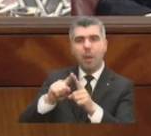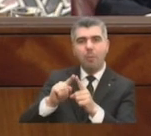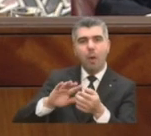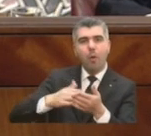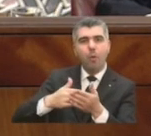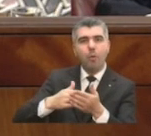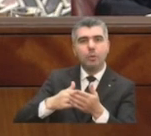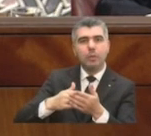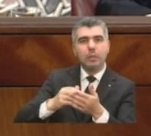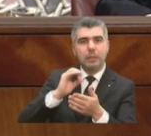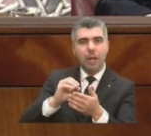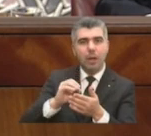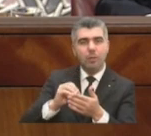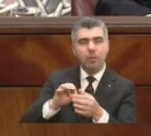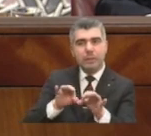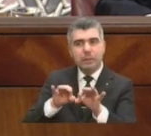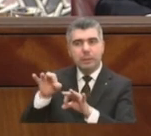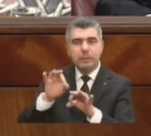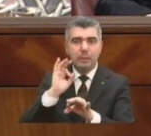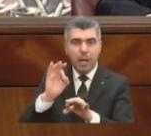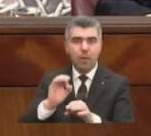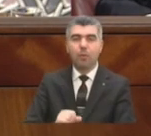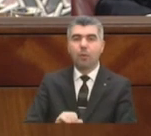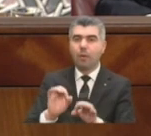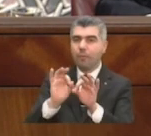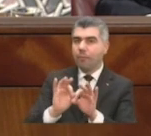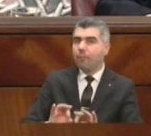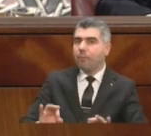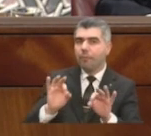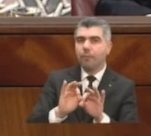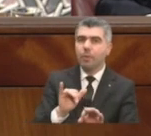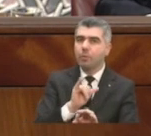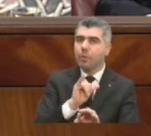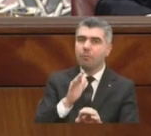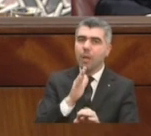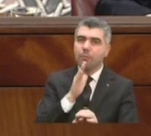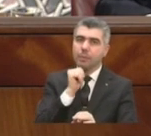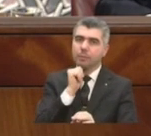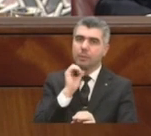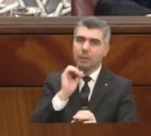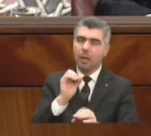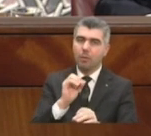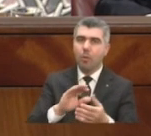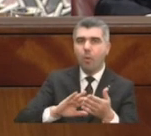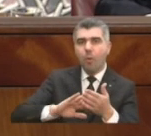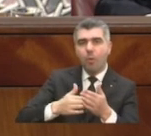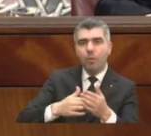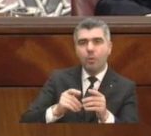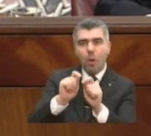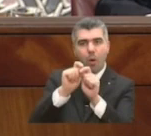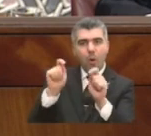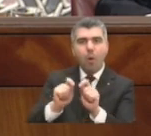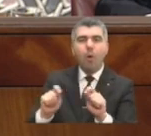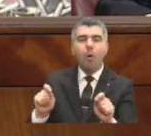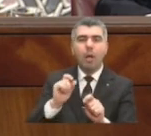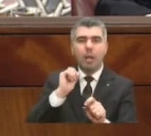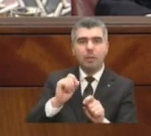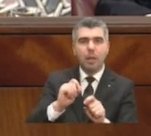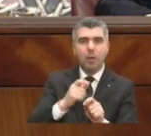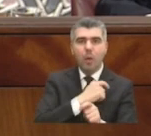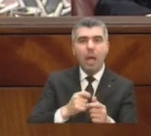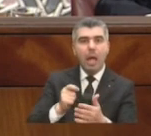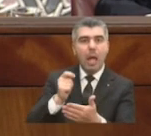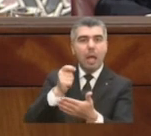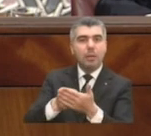وصلاحياته وتطاولا مرفودا على سيادته وحرمه واستقلاليه مؤسساته